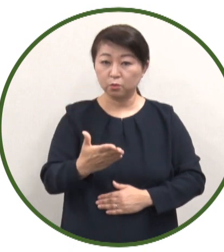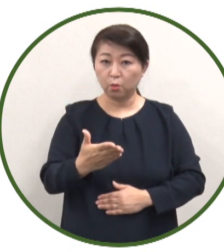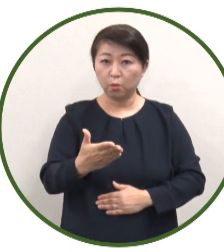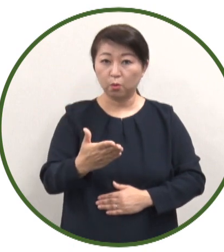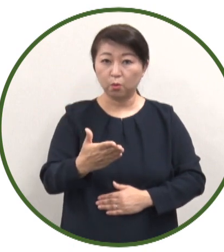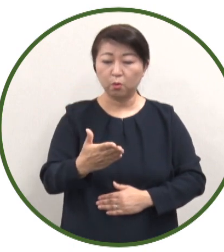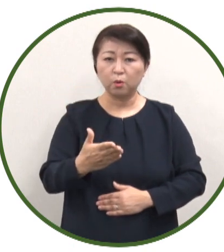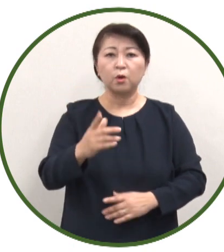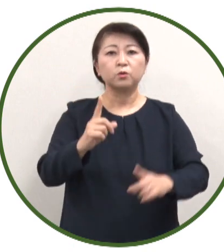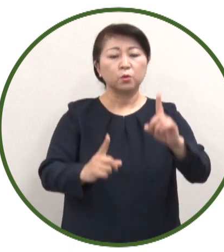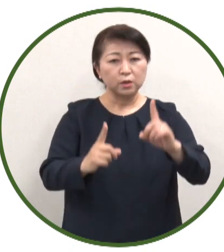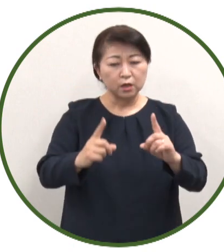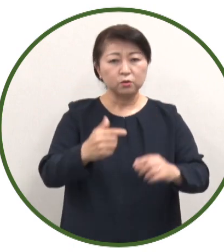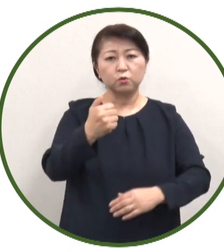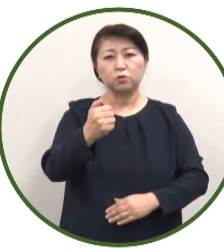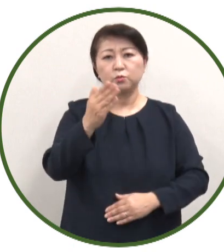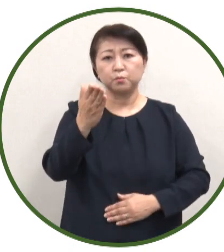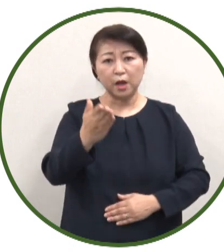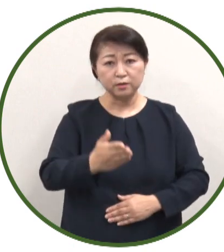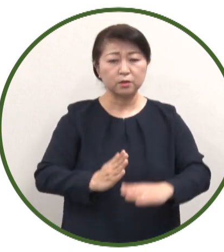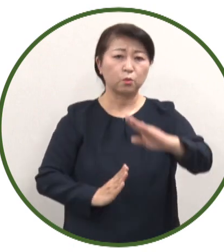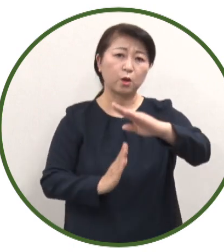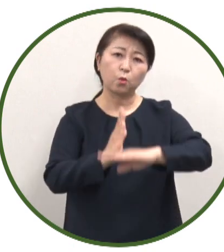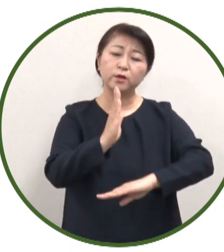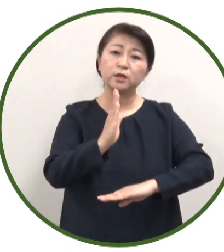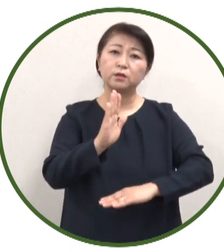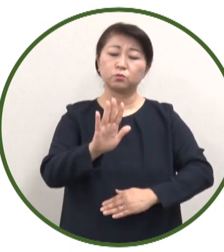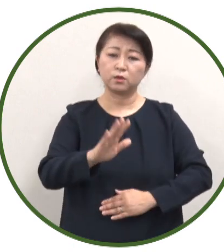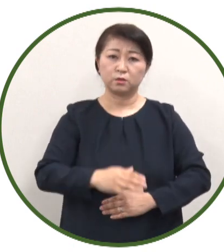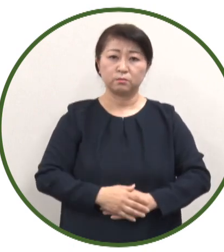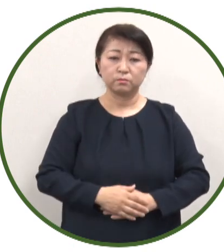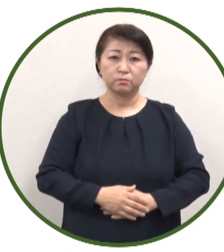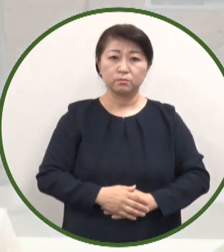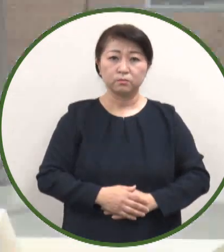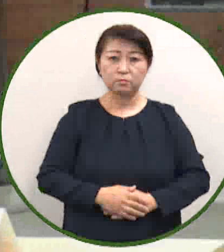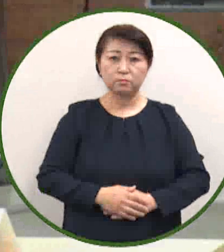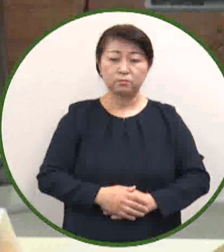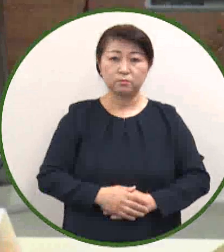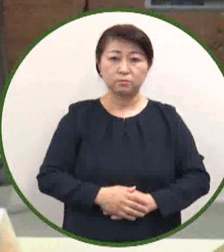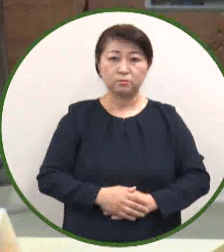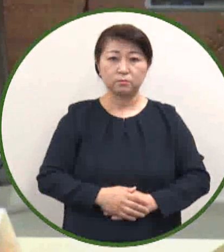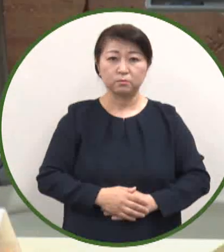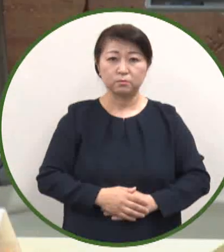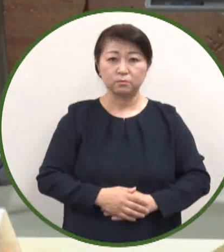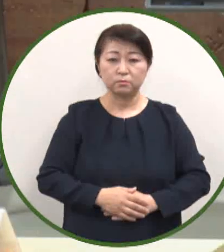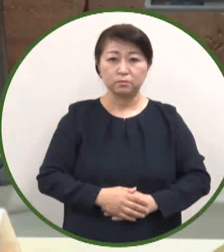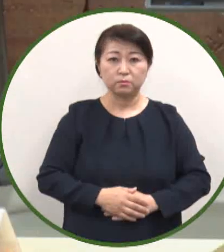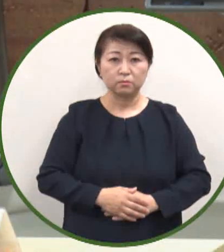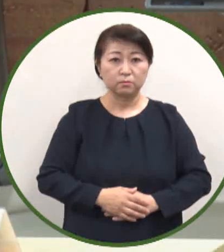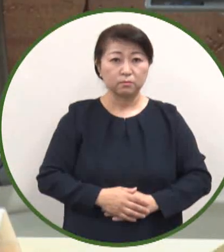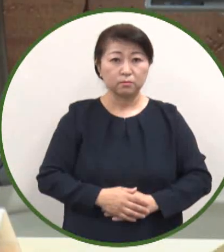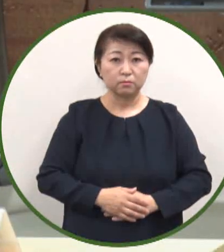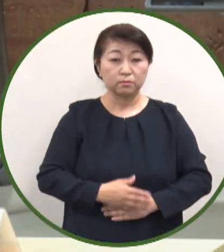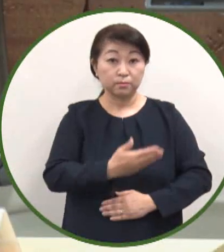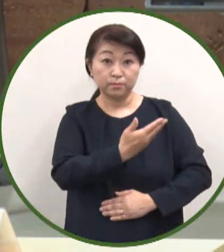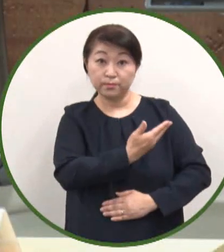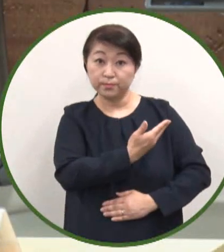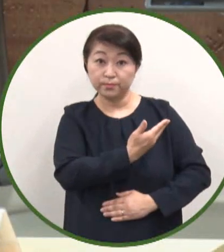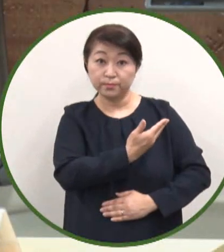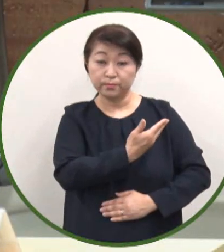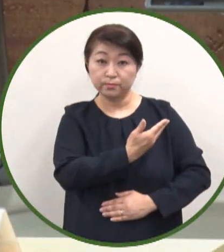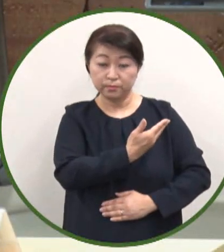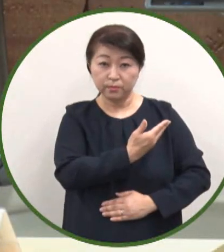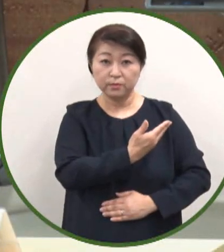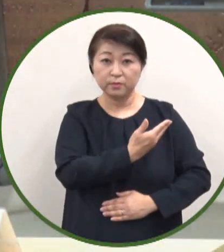64.3%、 いずれも 50% を超えております。こちらの図のですね、下の